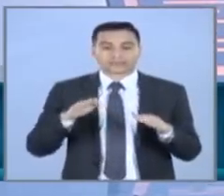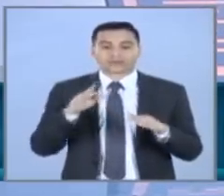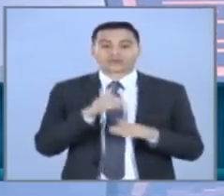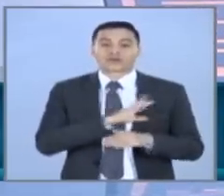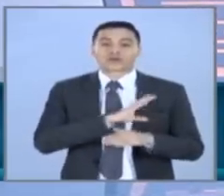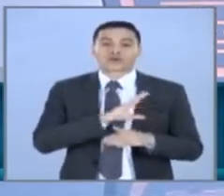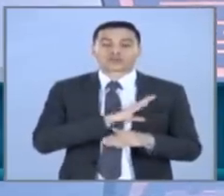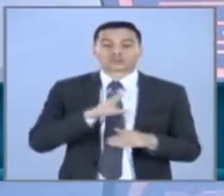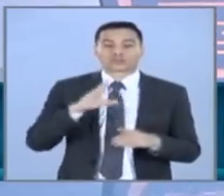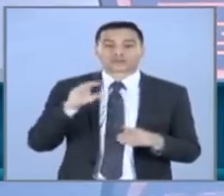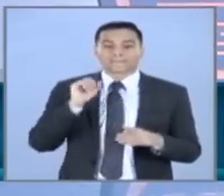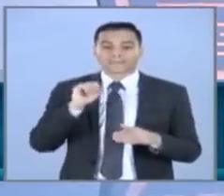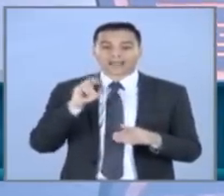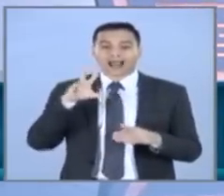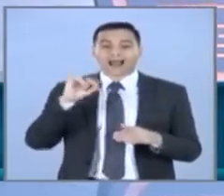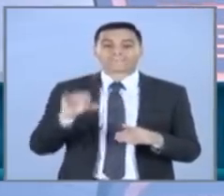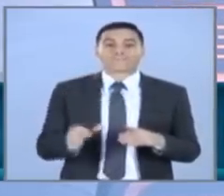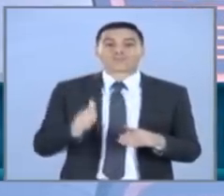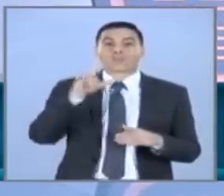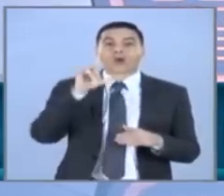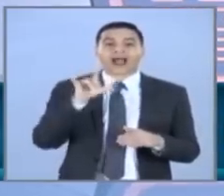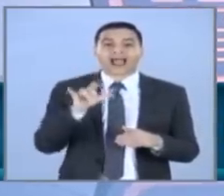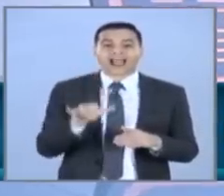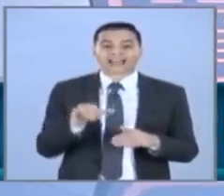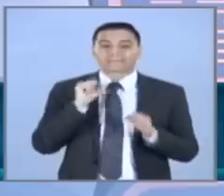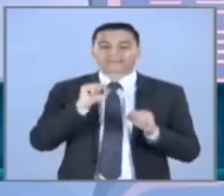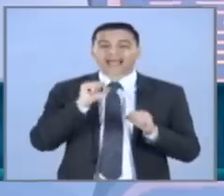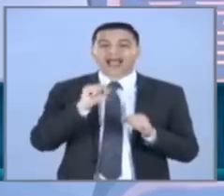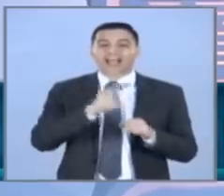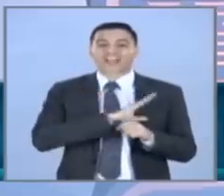انتصر الجيش الموالي لفيليب الخامس